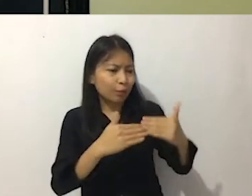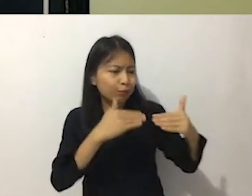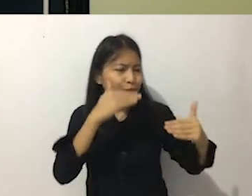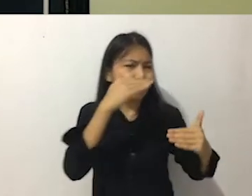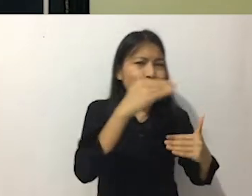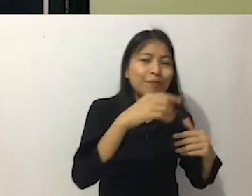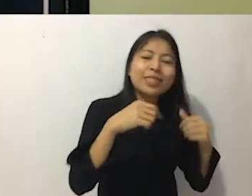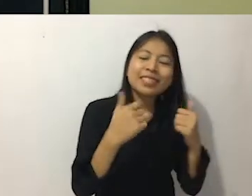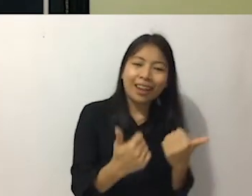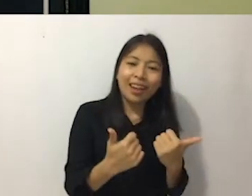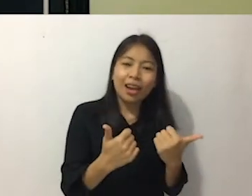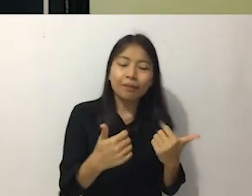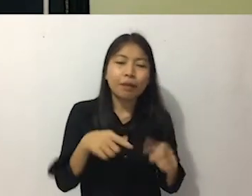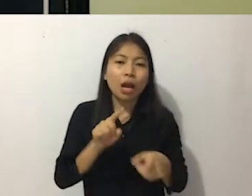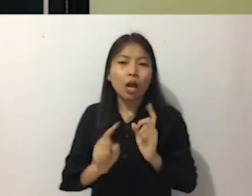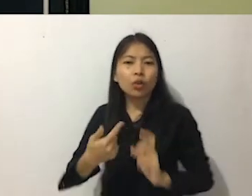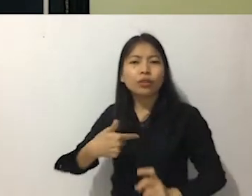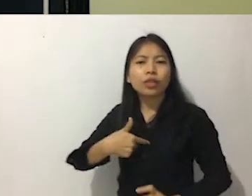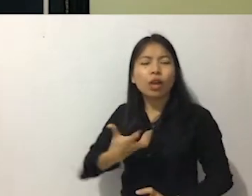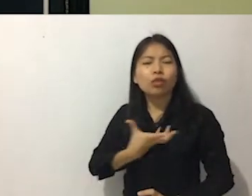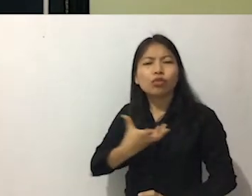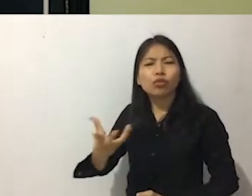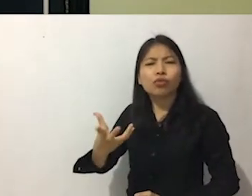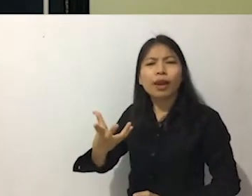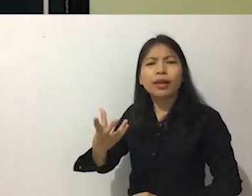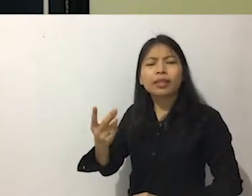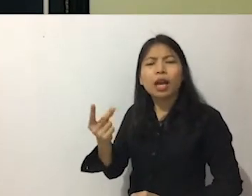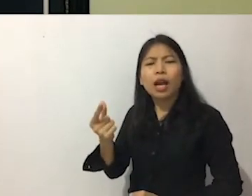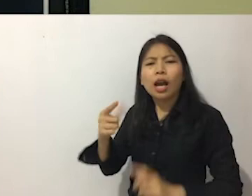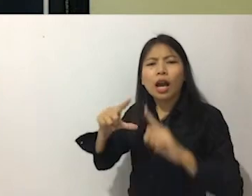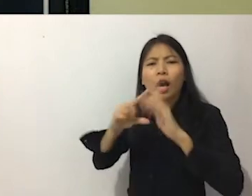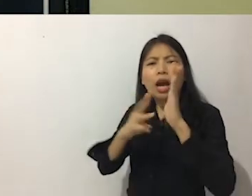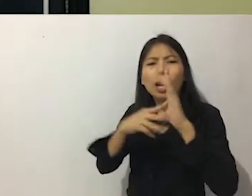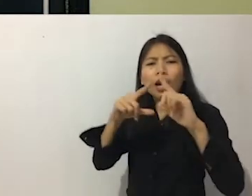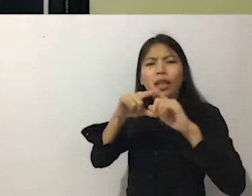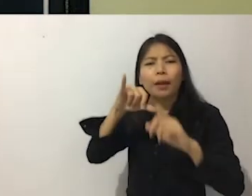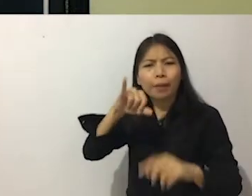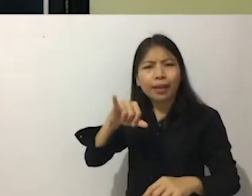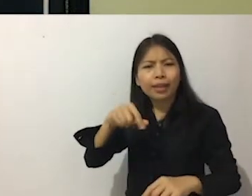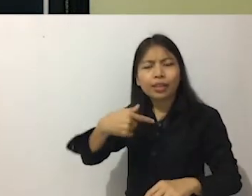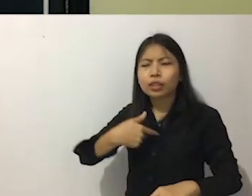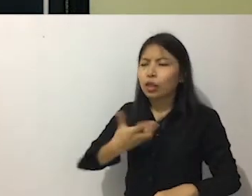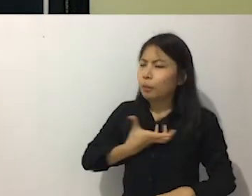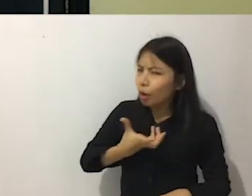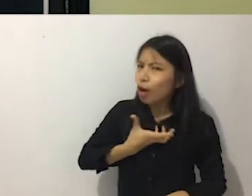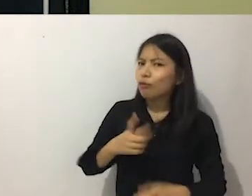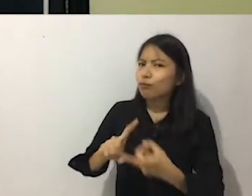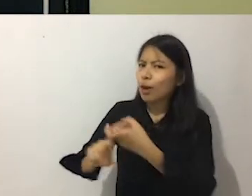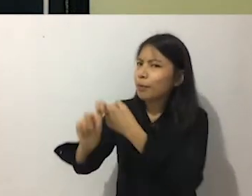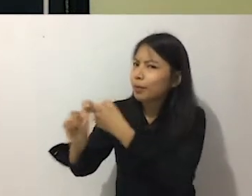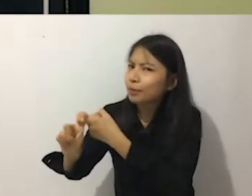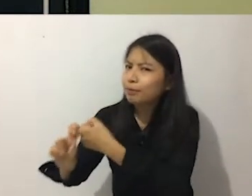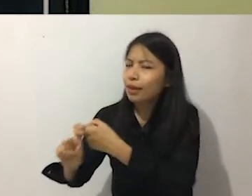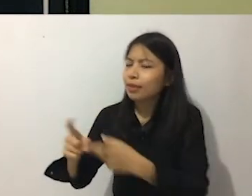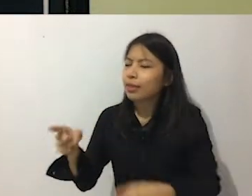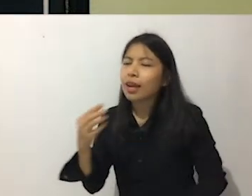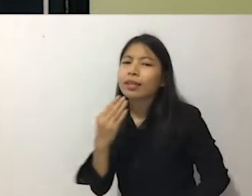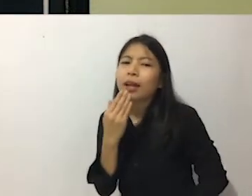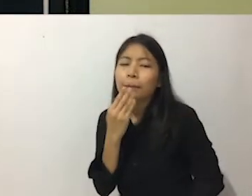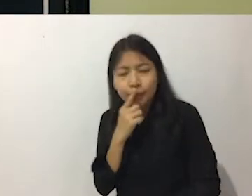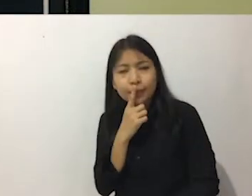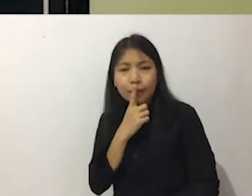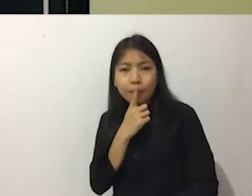dalam pergaulan, pertemanan, saya juga mau bergaul dengan teman-teman yang suka pendiam. Sehingga juga